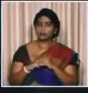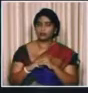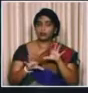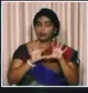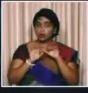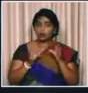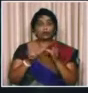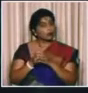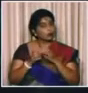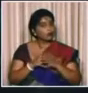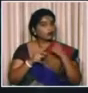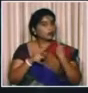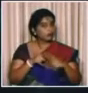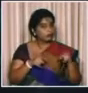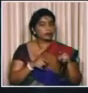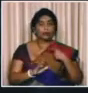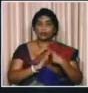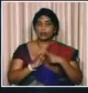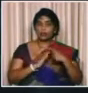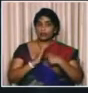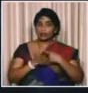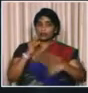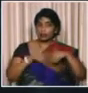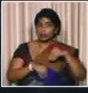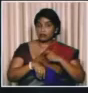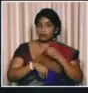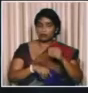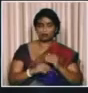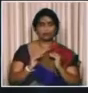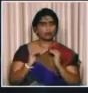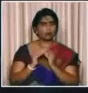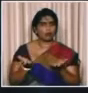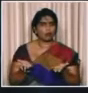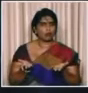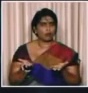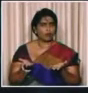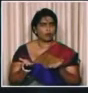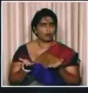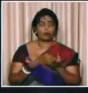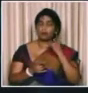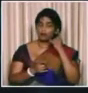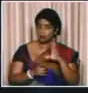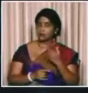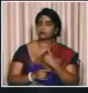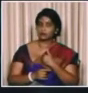තෝරා ගන්න ලද කණ්ඩායමකට විතරක් මේ රටේ දේශපාලන කිරීම සඳහා අවස්ථාව ලැබි මොන යුක්තිසහගතවද එනිසා